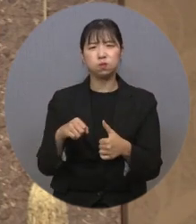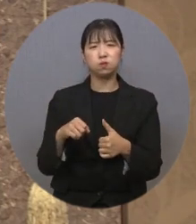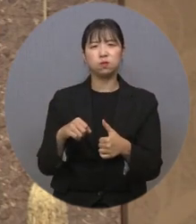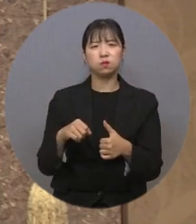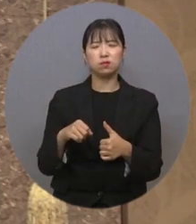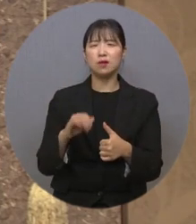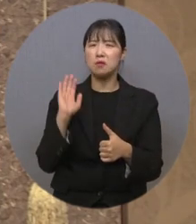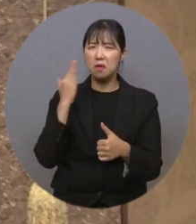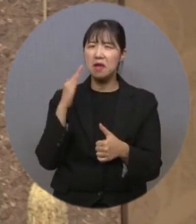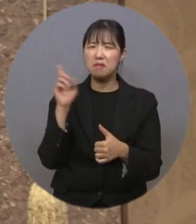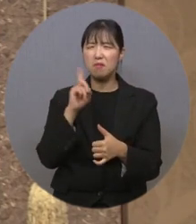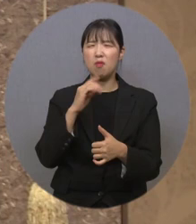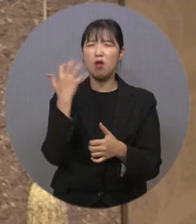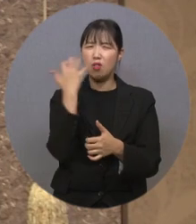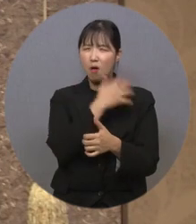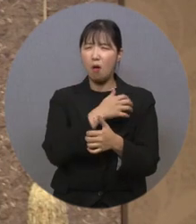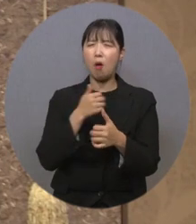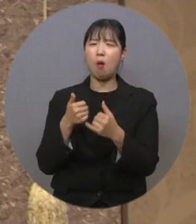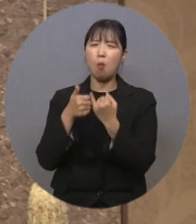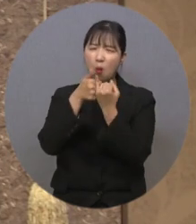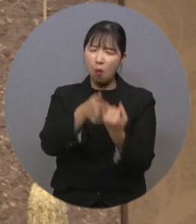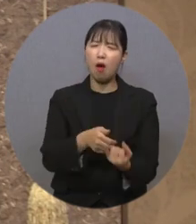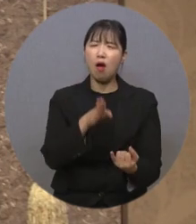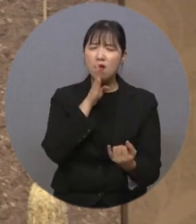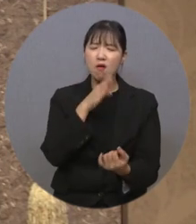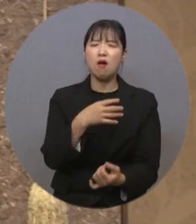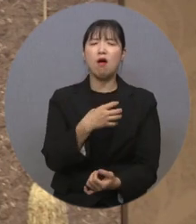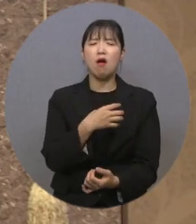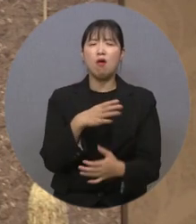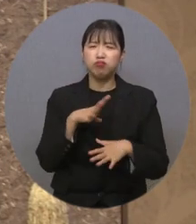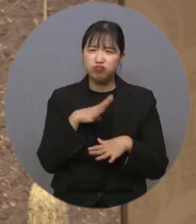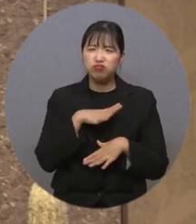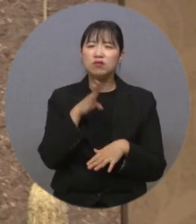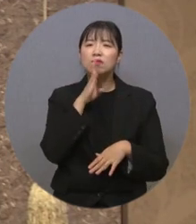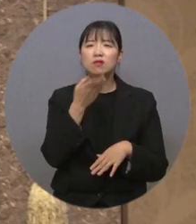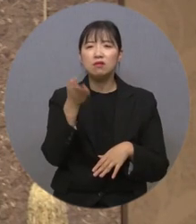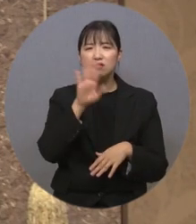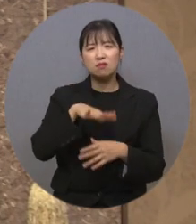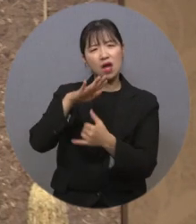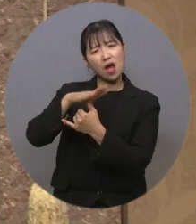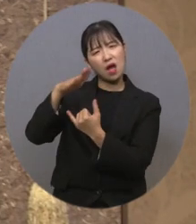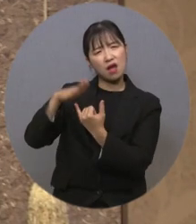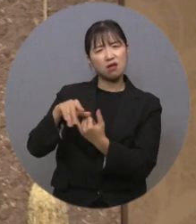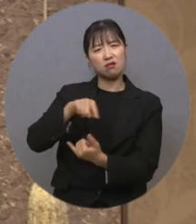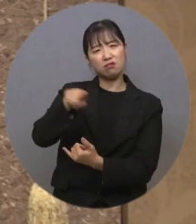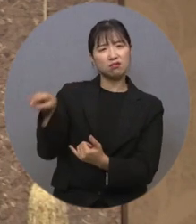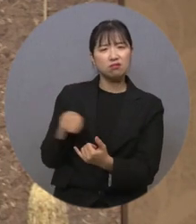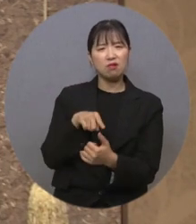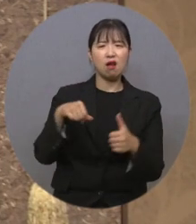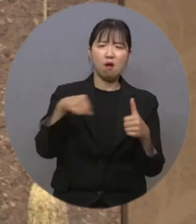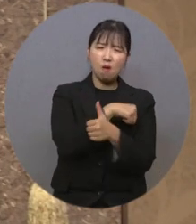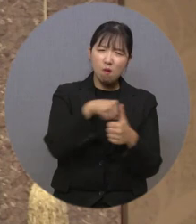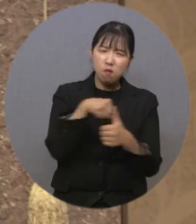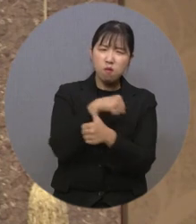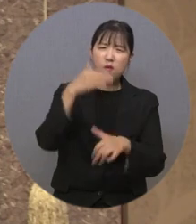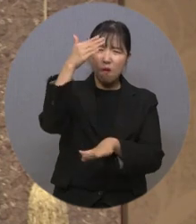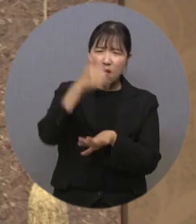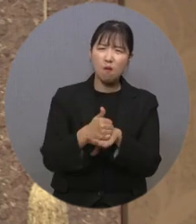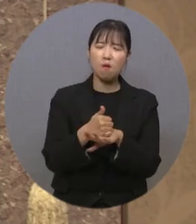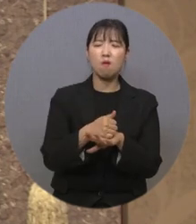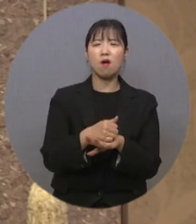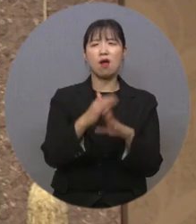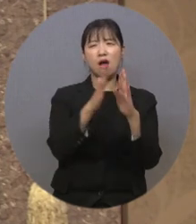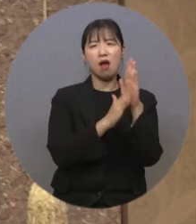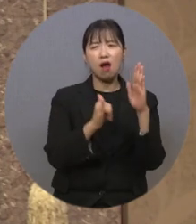말하는 성폭력도 무시무시하지만 우리 아이들이 이런 폭행을 해가지고